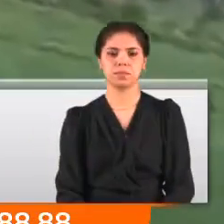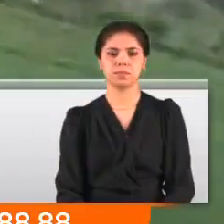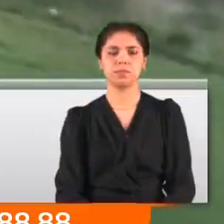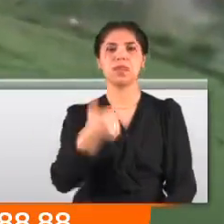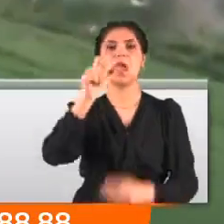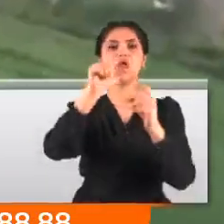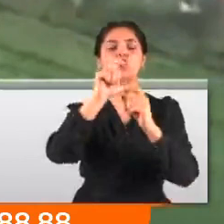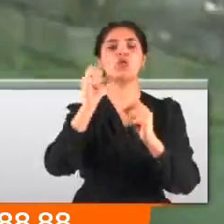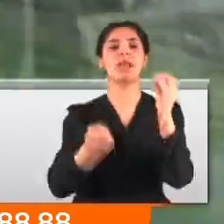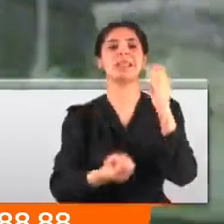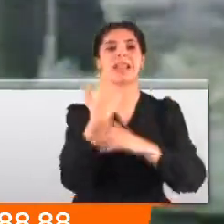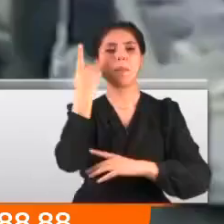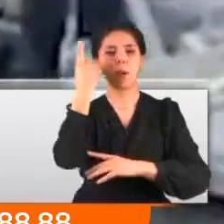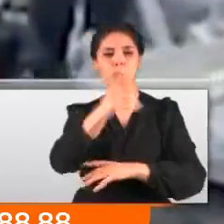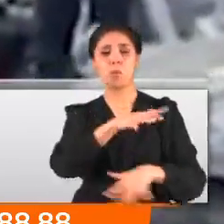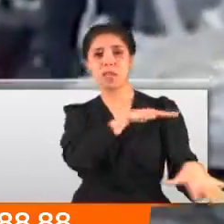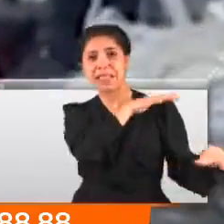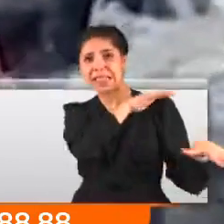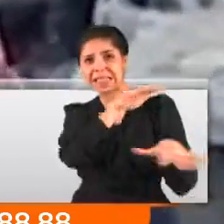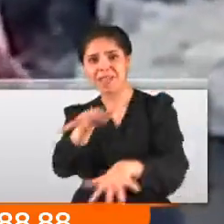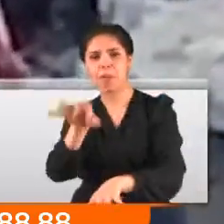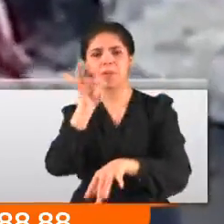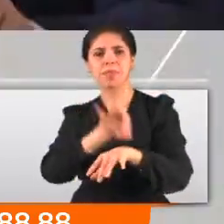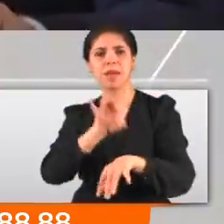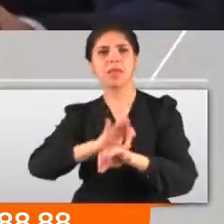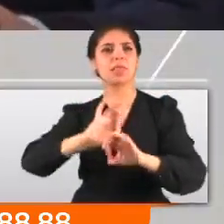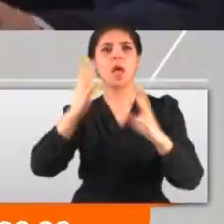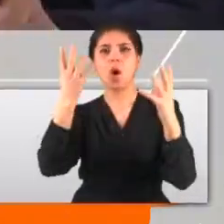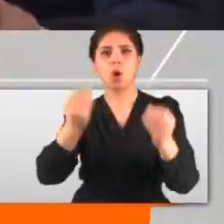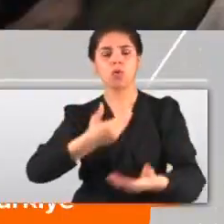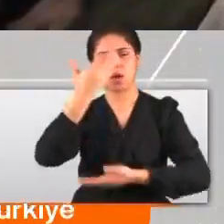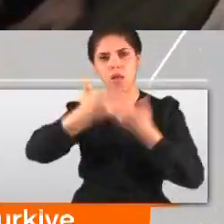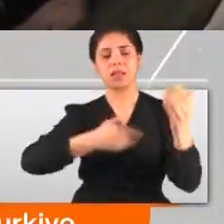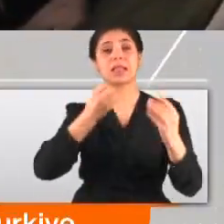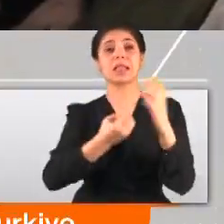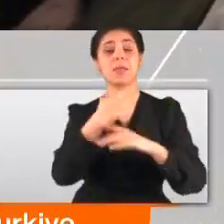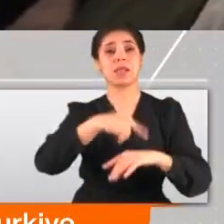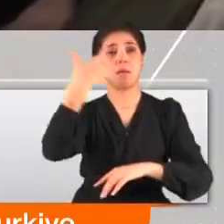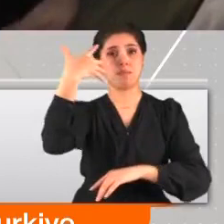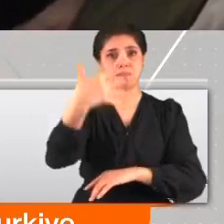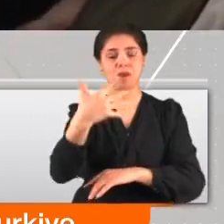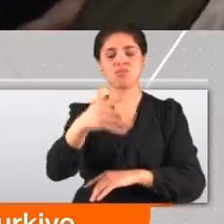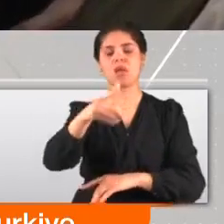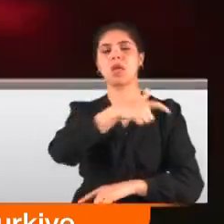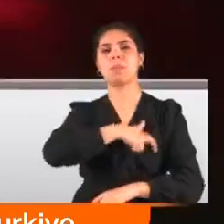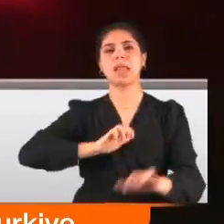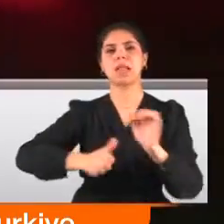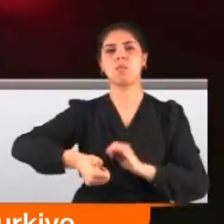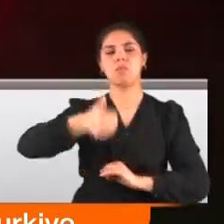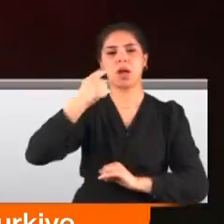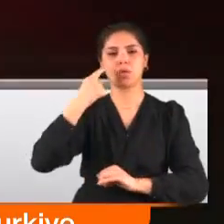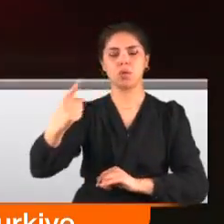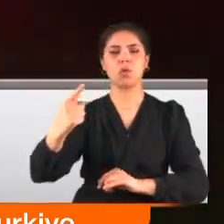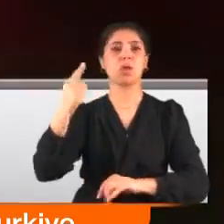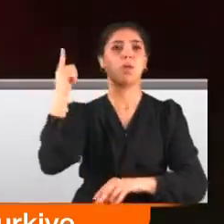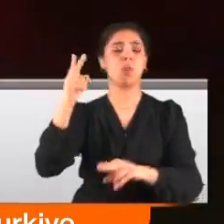6 Şubat sabahı yaşanan seferberliği dakika dakika anlattı. Saat 5'te Milli Savunma Bakanlığı bünyesinde Afet Acil